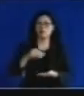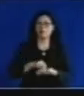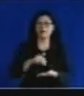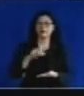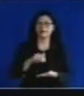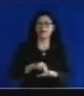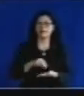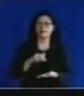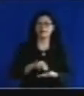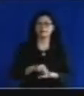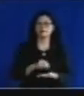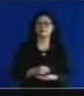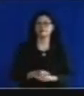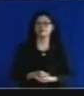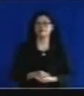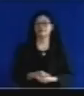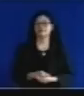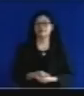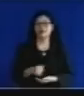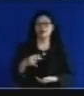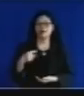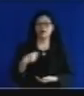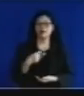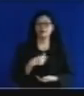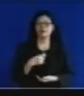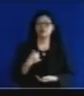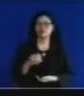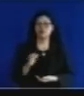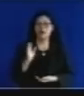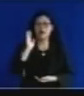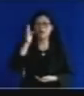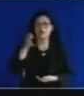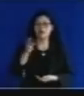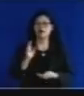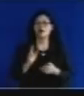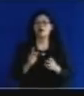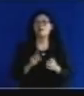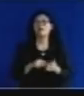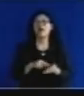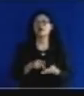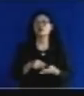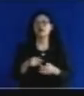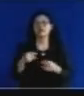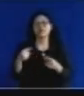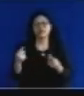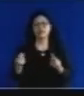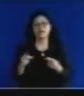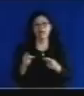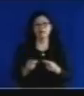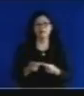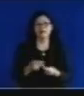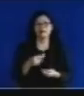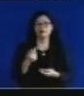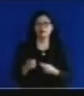Masih ada waktu, 90. Ya, baik, kami juga akan melakukan kajian-kajian mana tarif-tarif yang memang perlu didongkrak